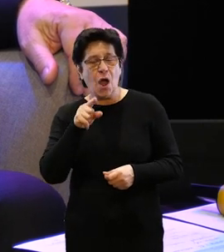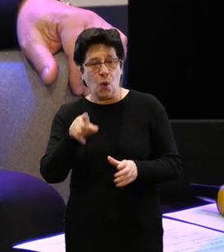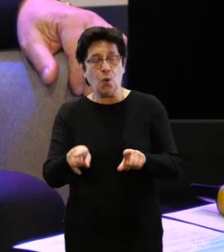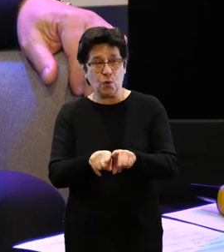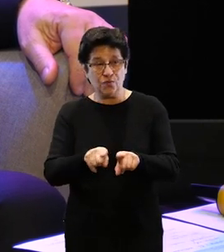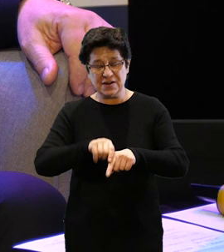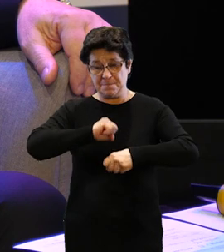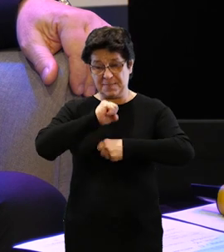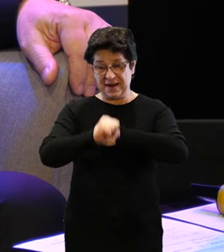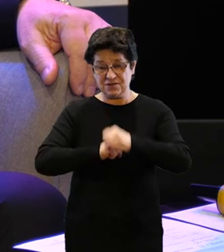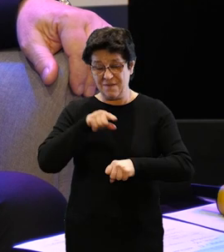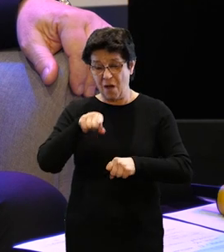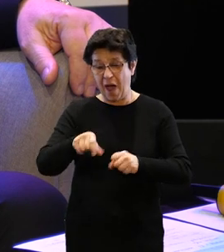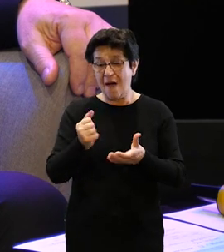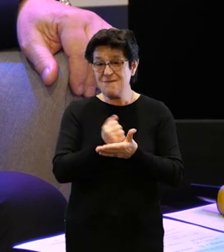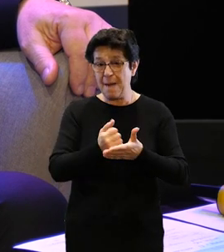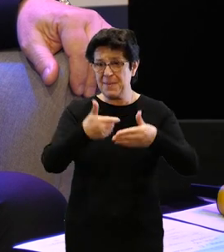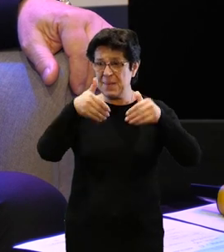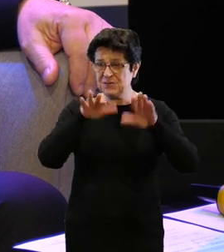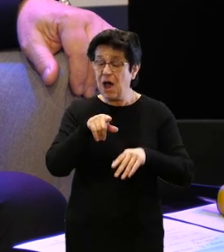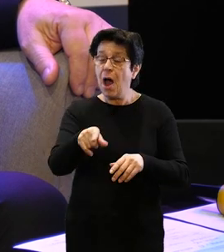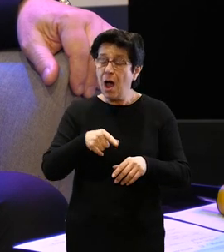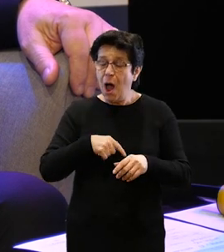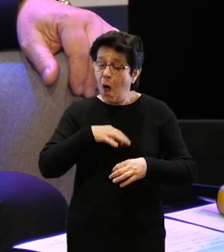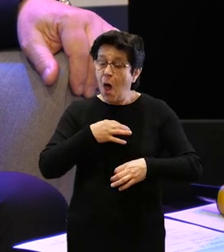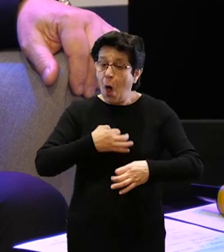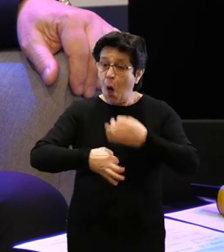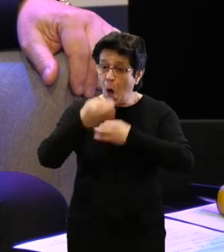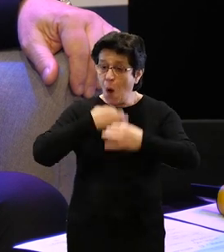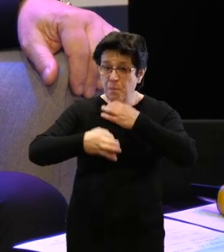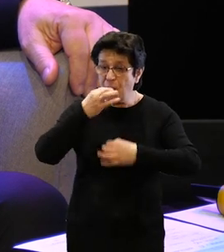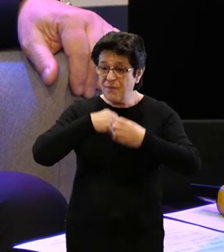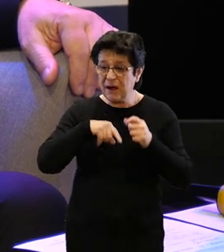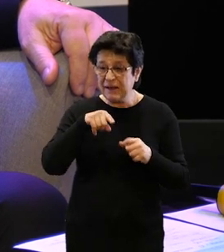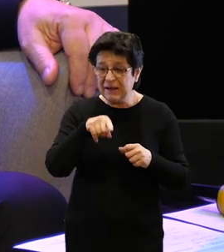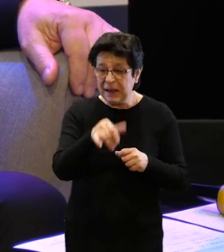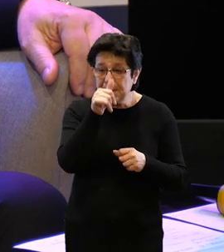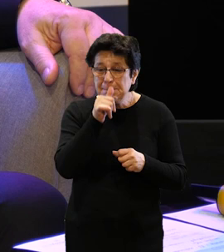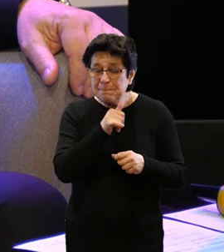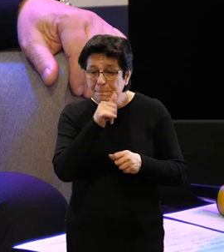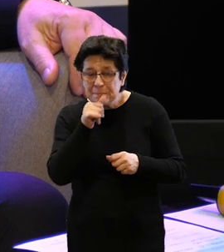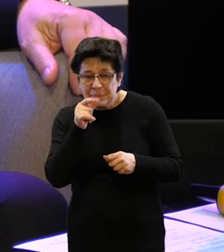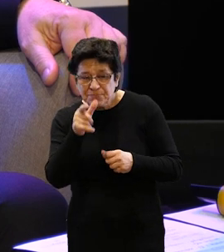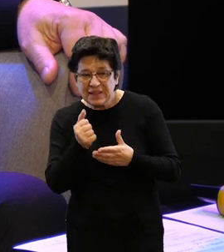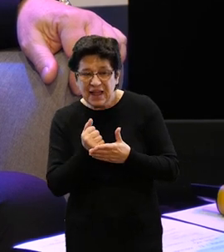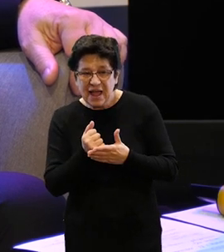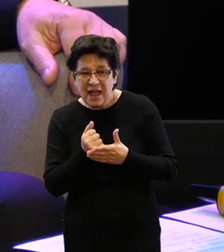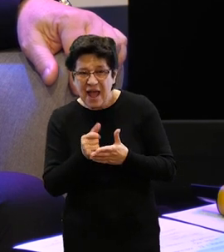aptece mojego dziadka opowiadała mi że właśnie te tajemne recepty które